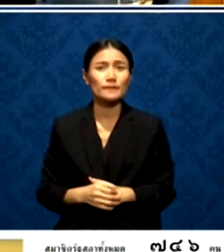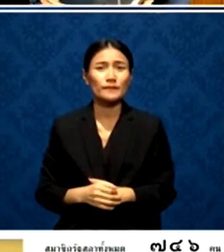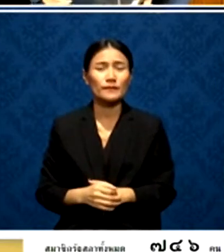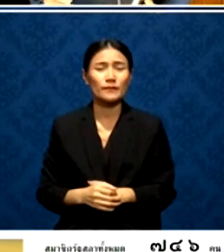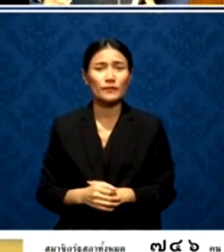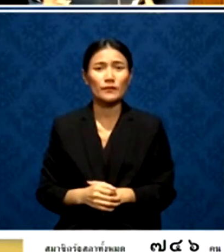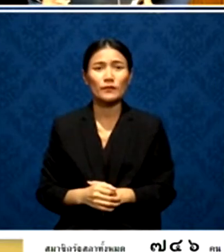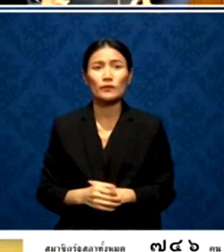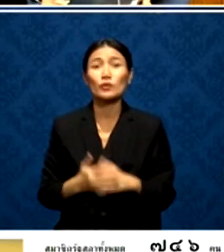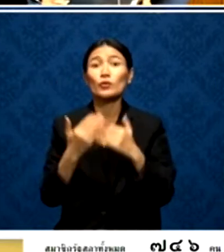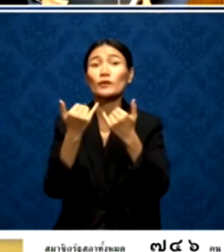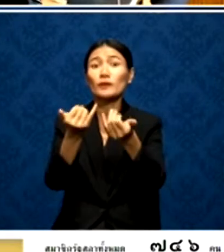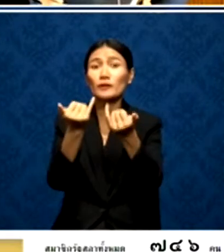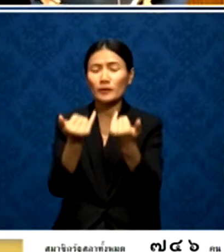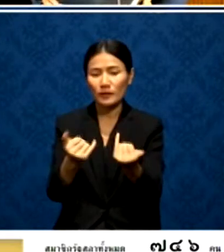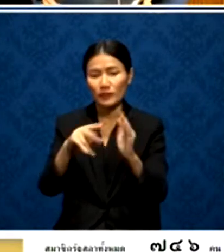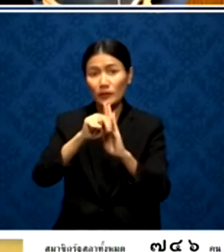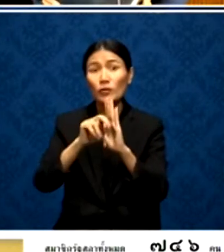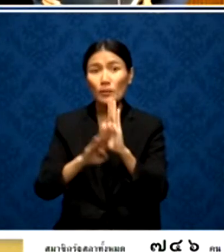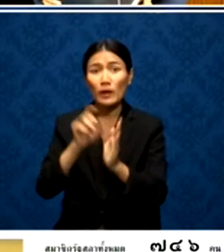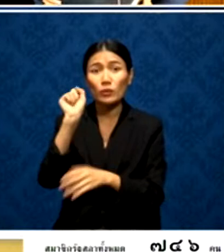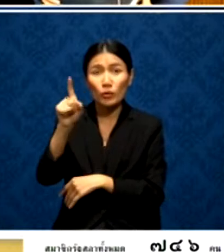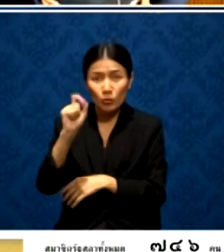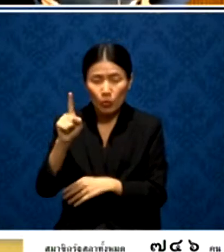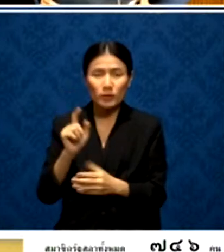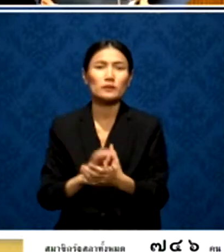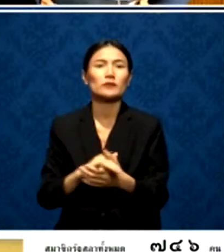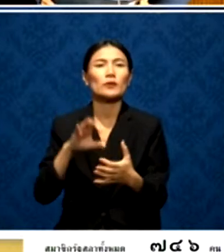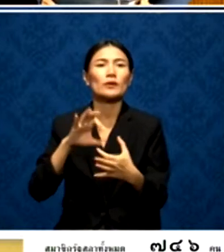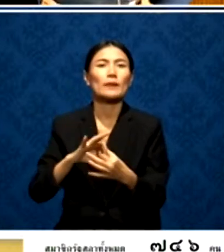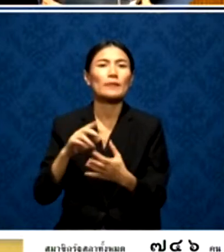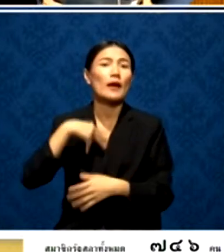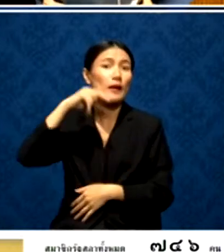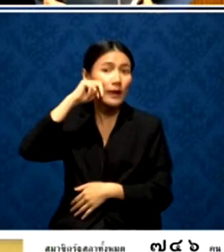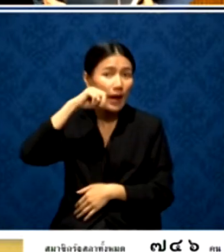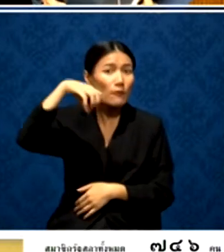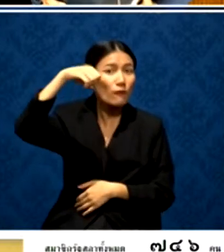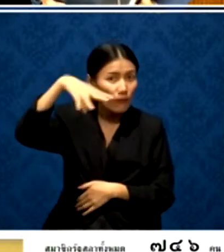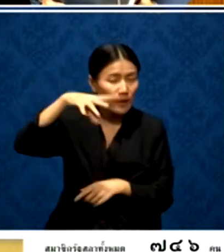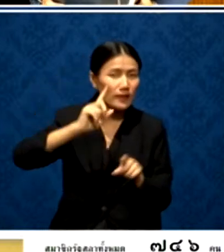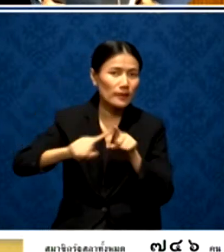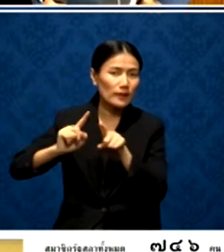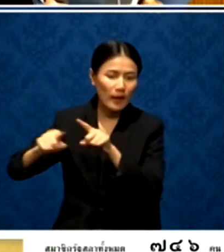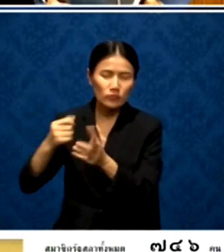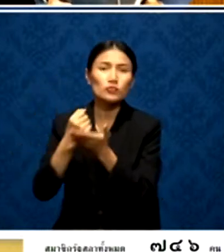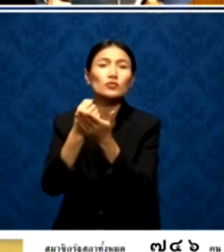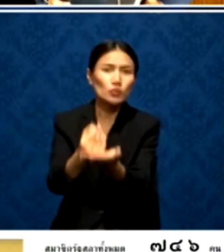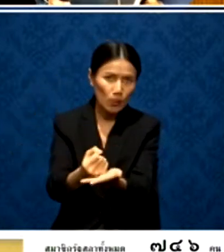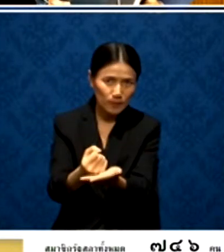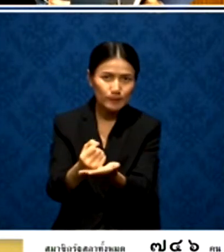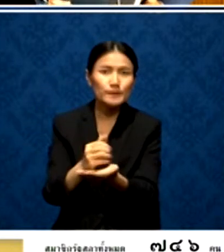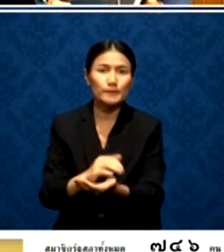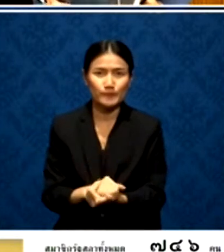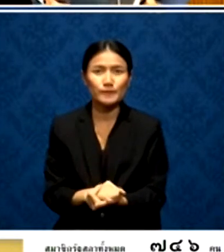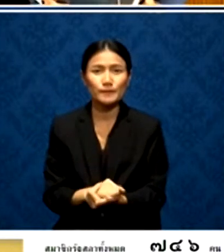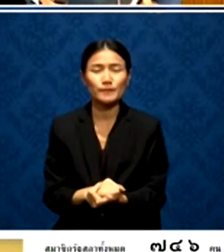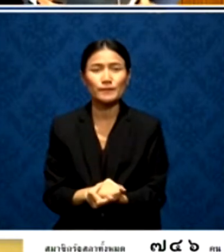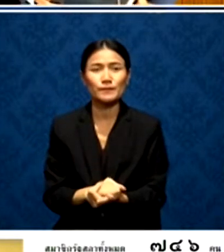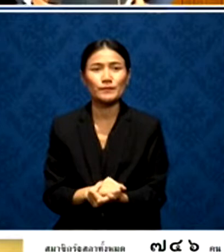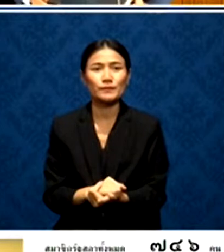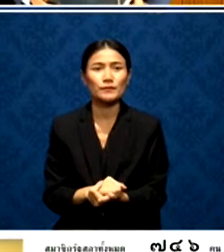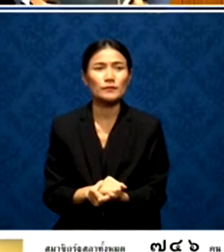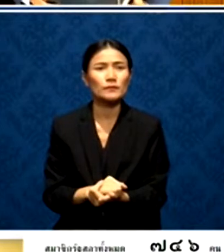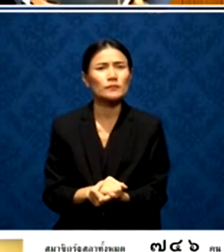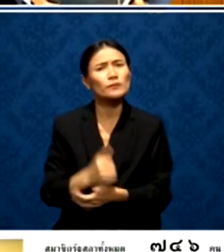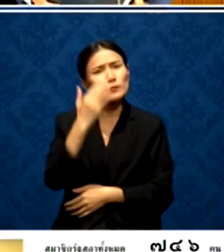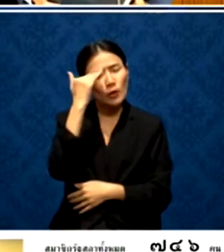นโยบายเร่งด่วนถัดมาคือการลดภาระค่าใช้จ่ายด้านพลังงานให้กับประชาชนอันเป็นปัจจัยสำคัญในการดำรง